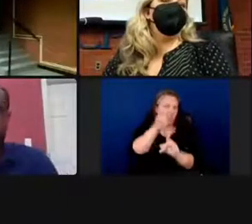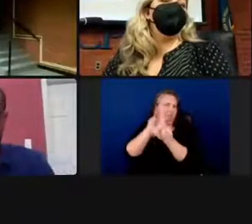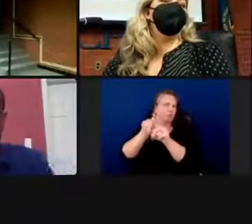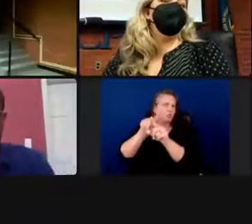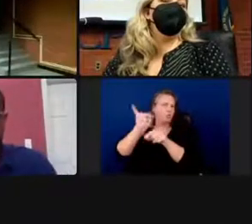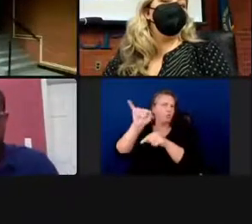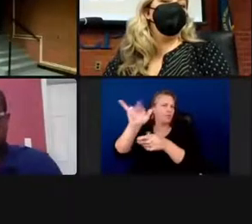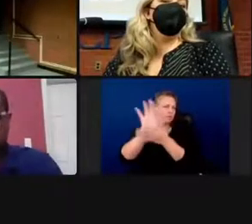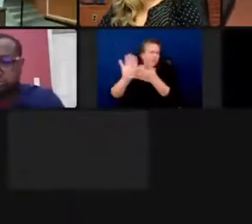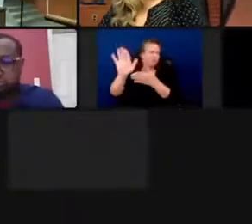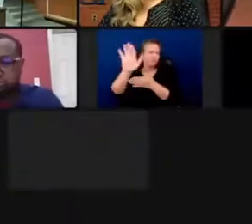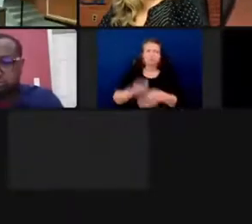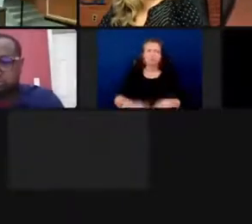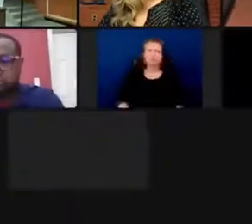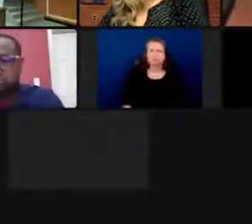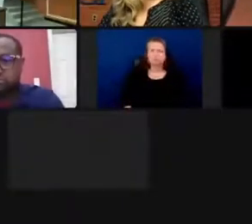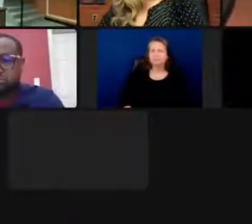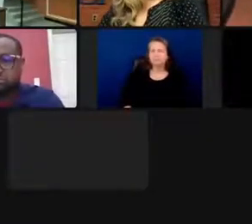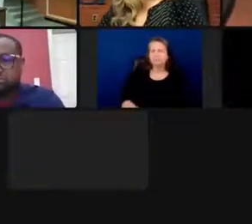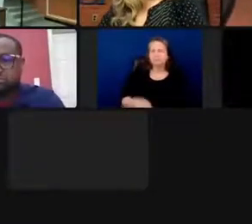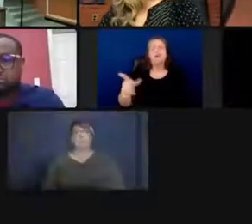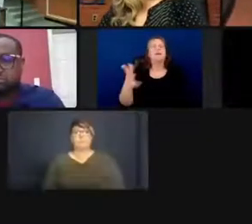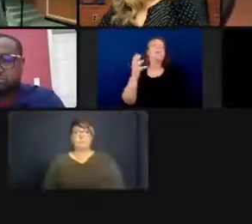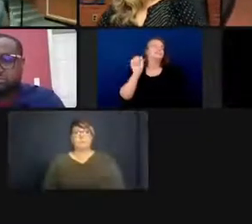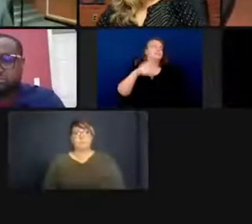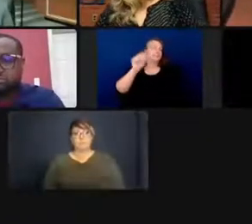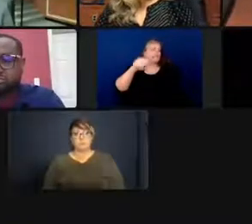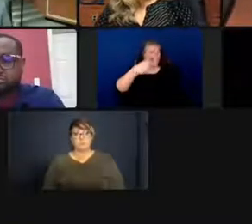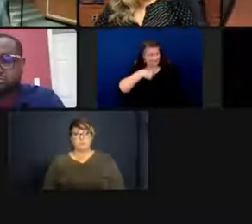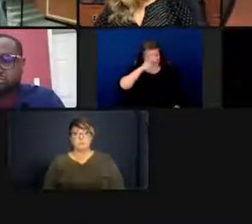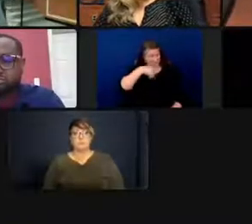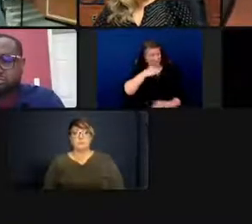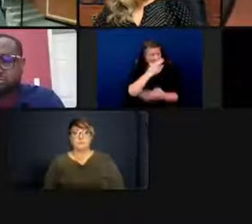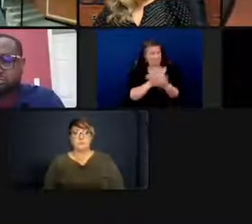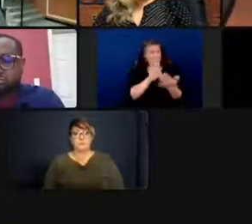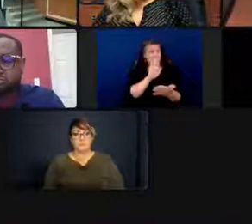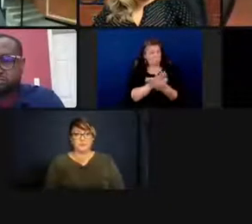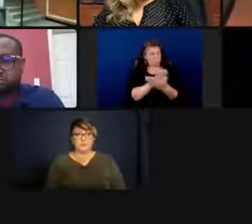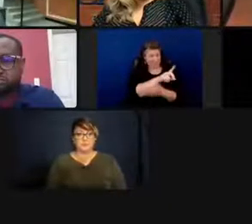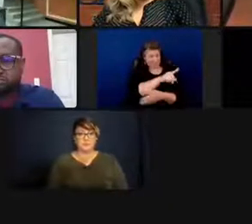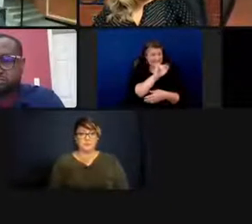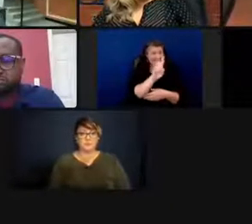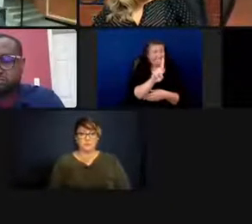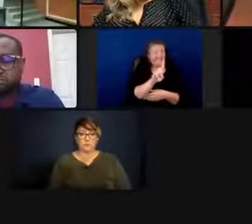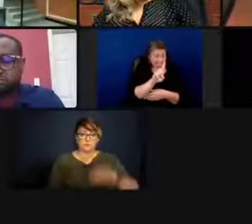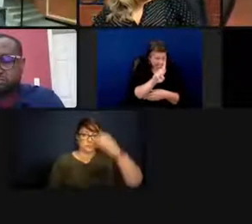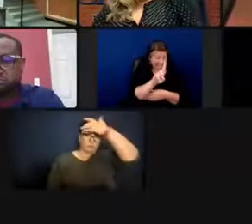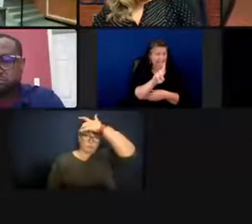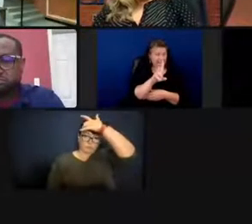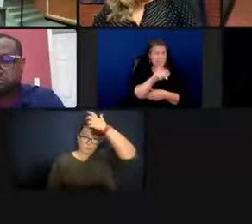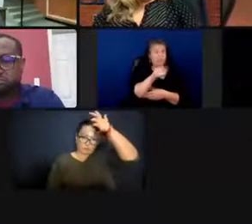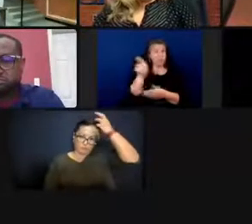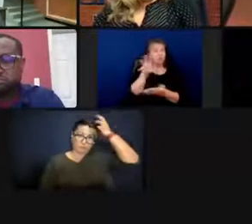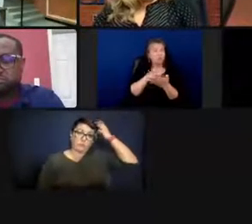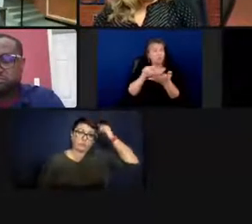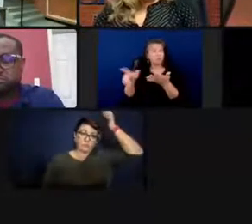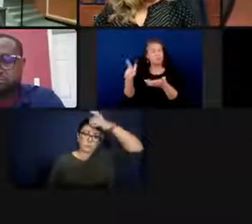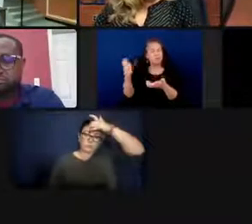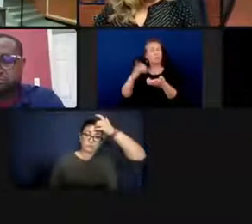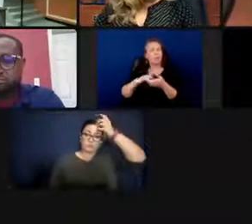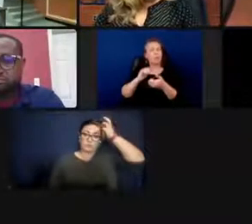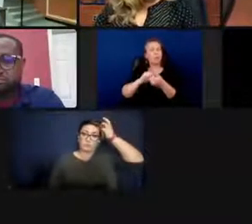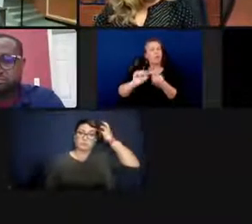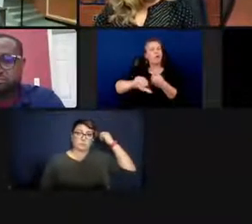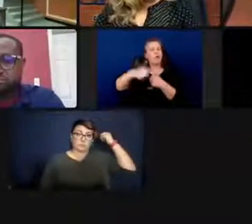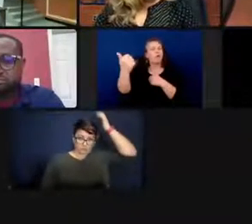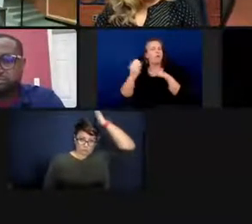masaa yanaweza kutumika katika masomo yao ya shule za upili. Najua kuna wanafunzi